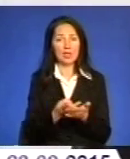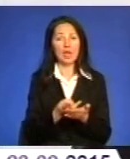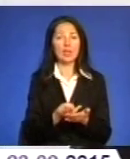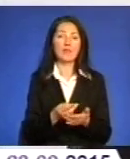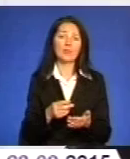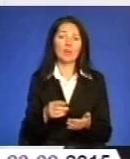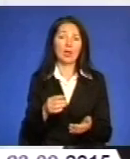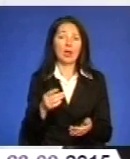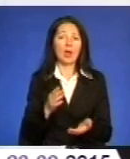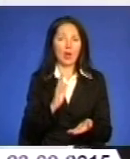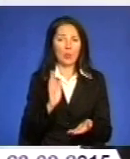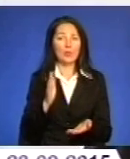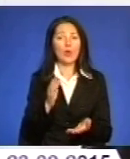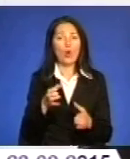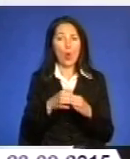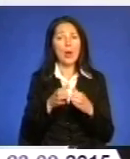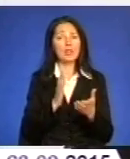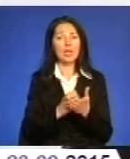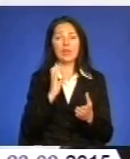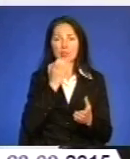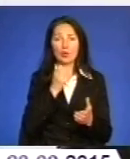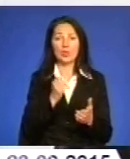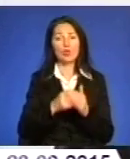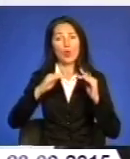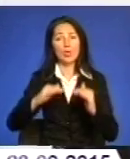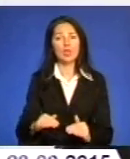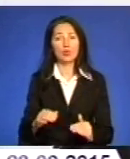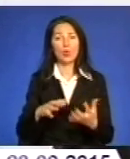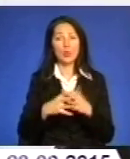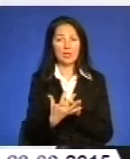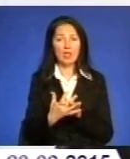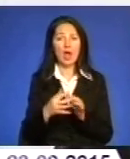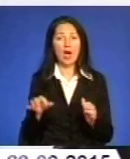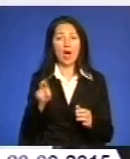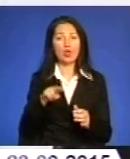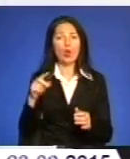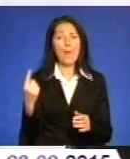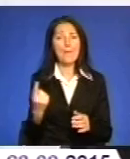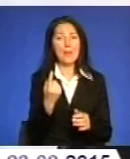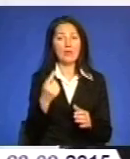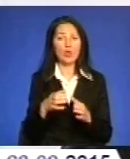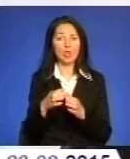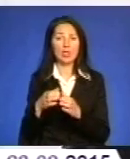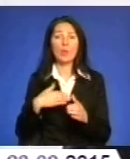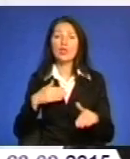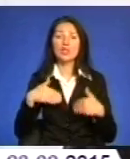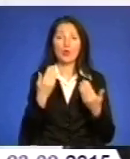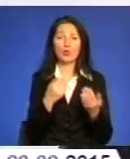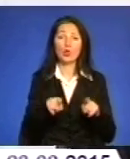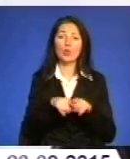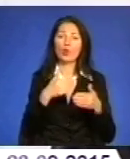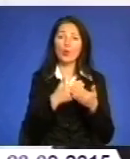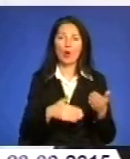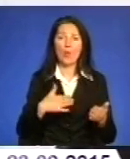Команда є серйозна донизу до села, до первинного осередку. І я думаю, що ми запропонуємо і таку програму. В нас,